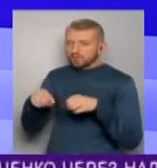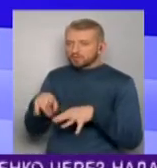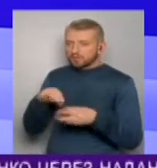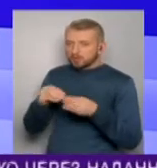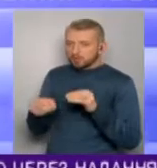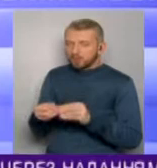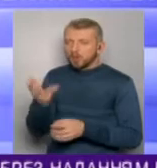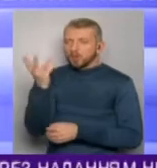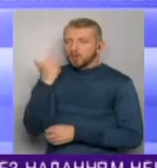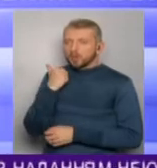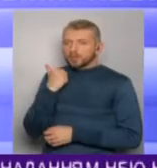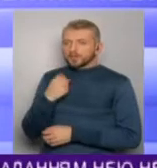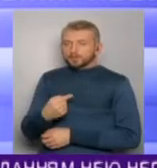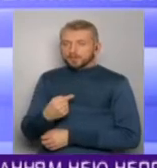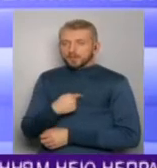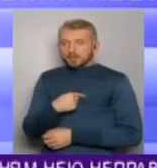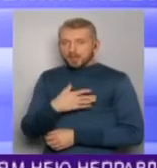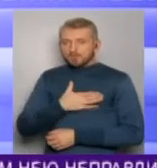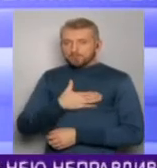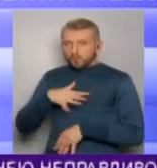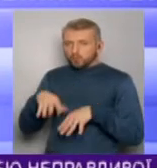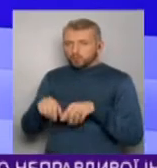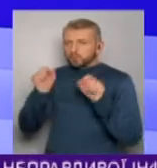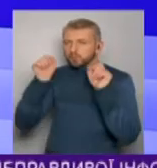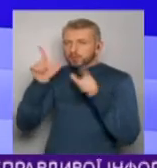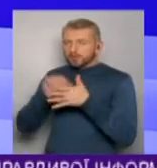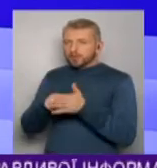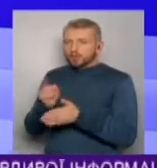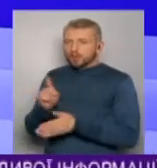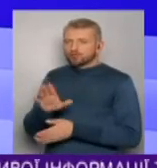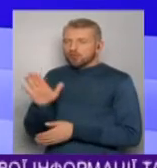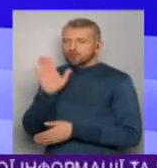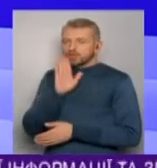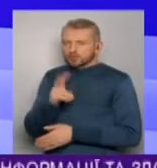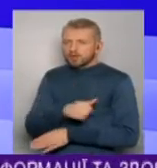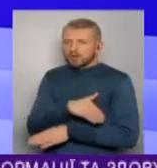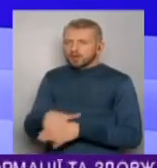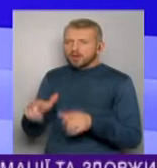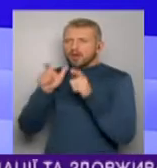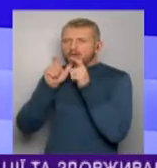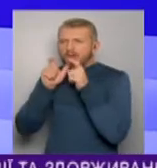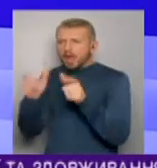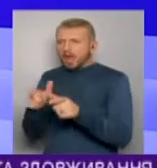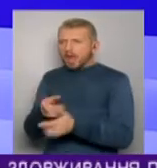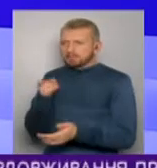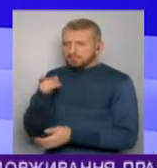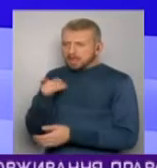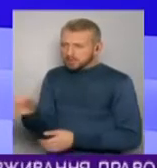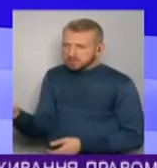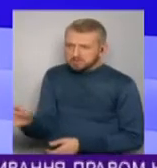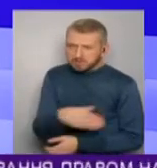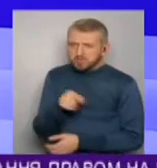проблеми, коли я і мої сусіди прокинулись від того, що жіночка на вулиці кричала: «Приберіть машину, ви